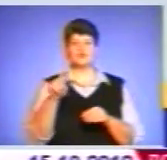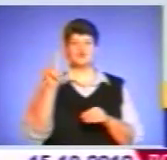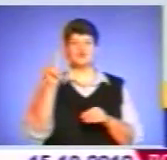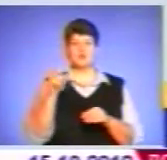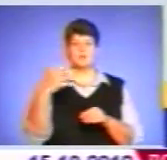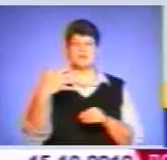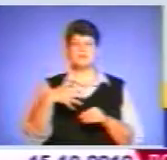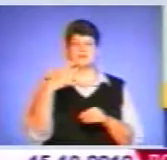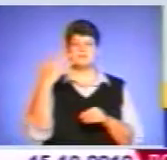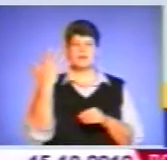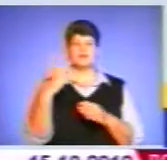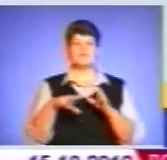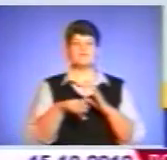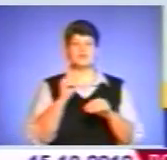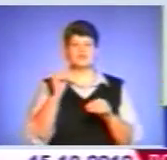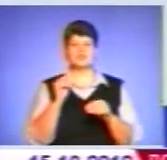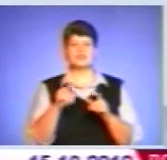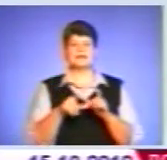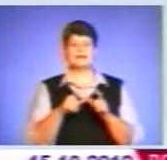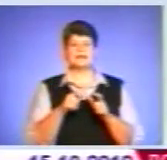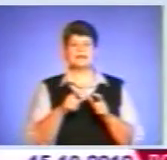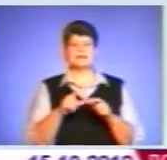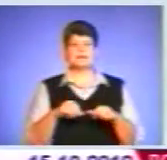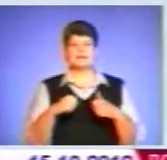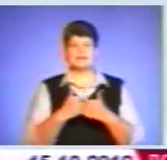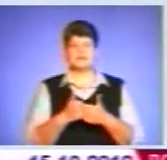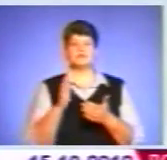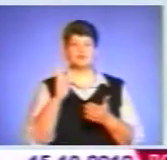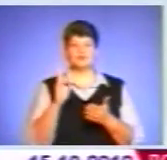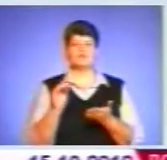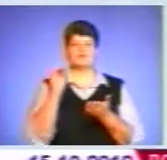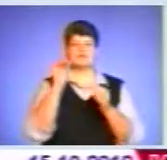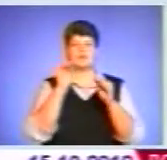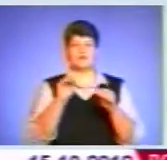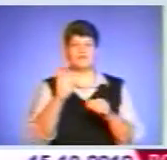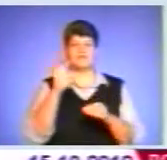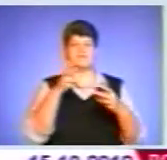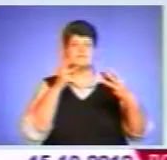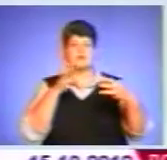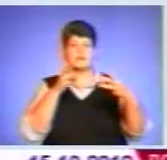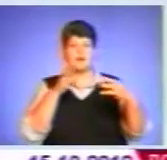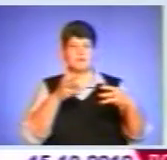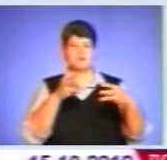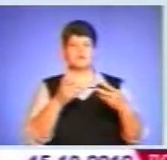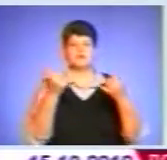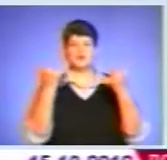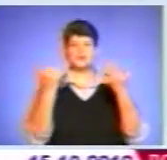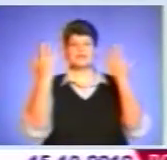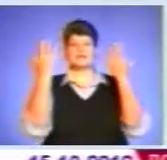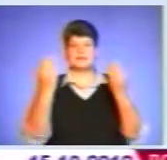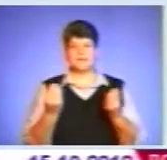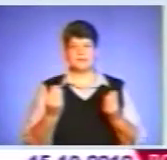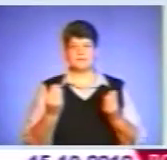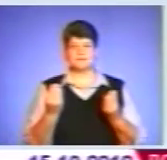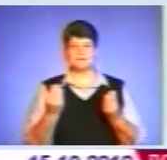1155 звичайних виборчих дільниць будуть встановлені, на них будуть встановлені веб-камери. Станом на сьогоднішній день область,